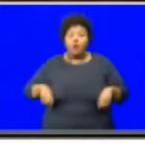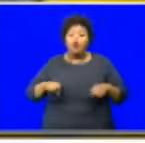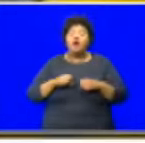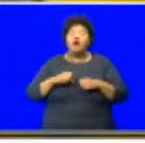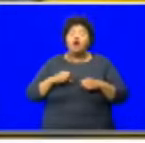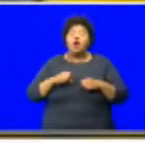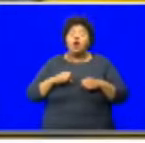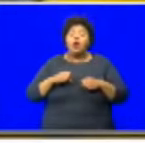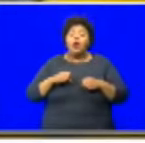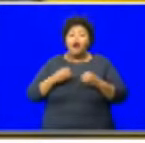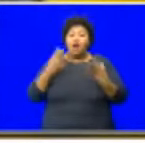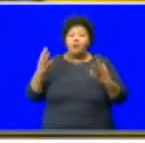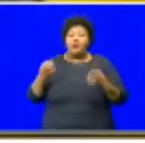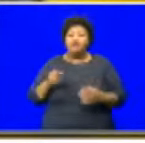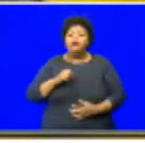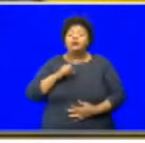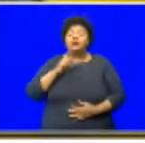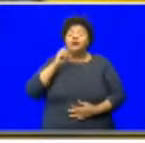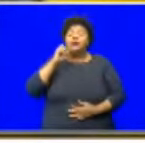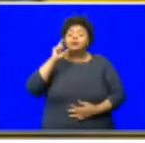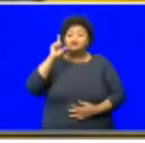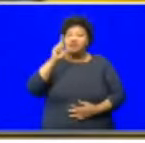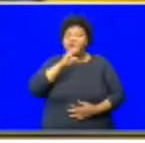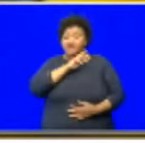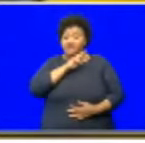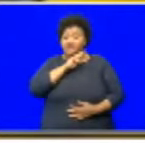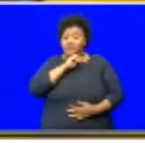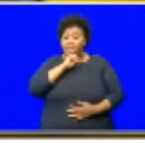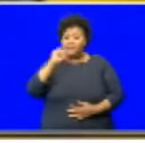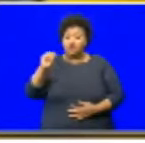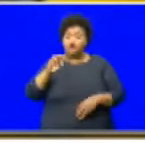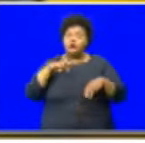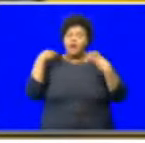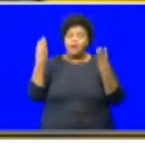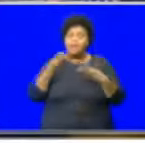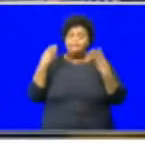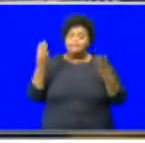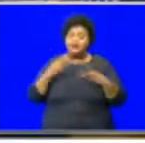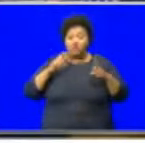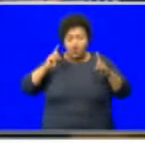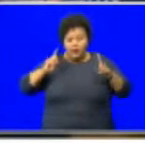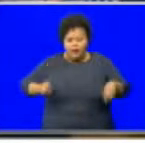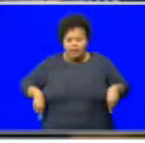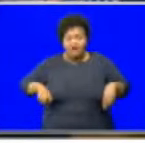TV kubika samukelisiwe khoza nginagiyani MCB kumathapha.